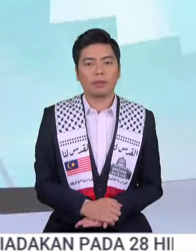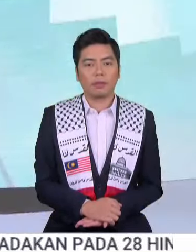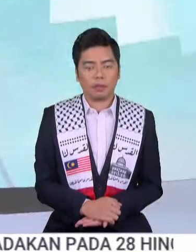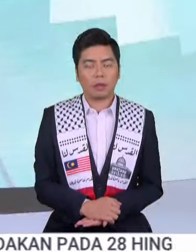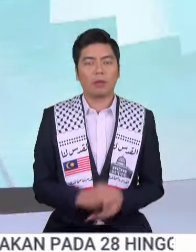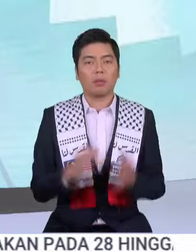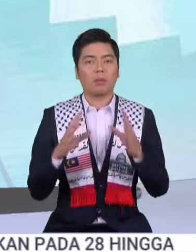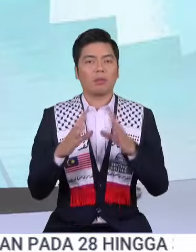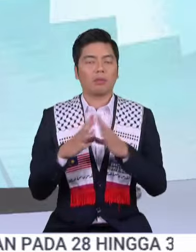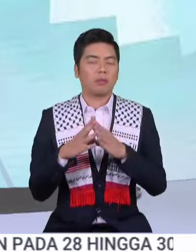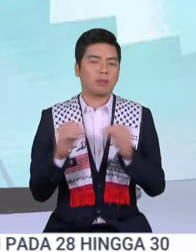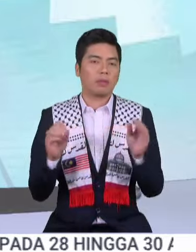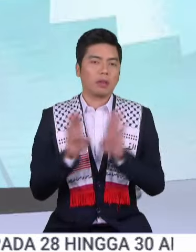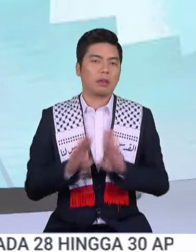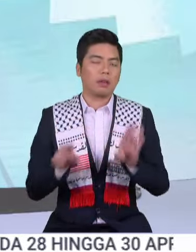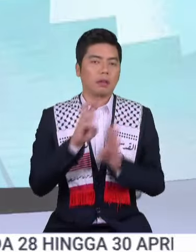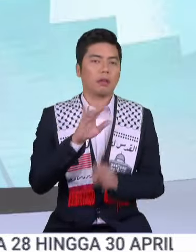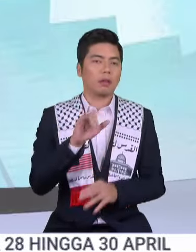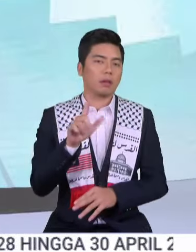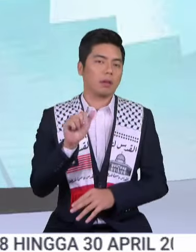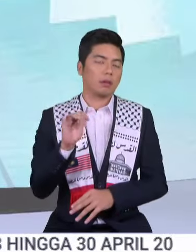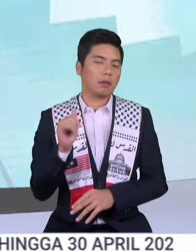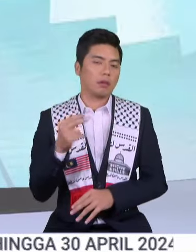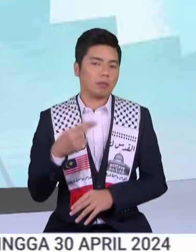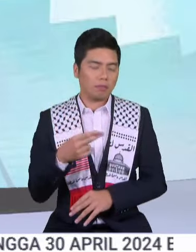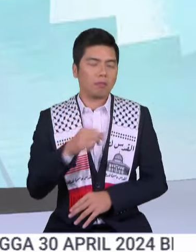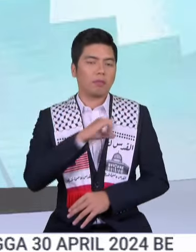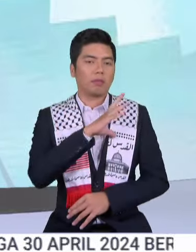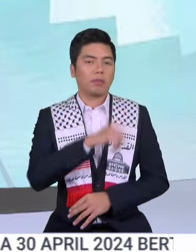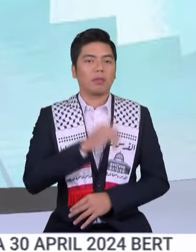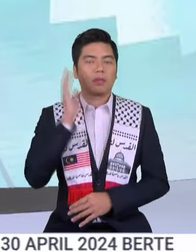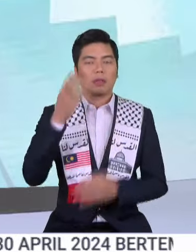Baik, saudara, berita wilayah berakhir di sini dari Sungai ke Segara